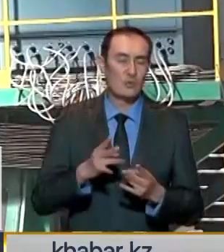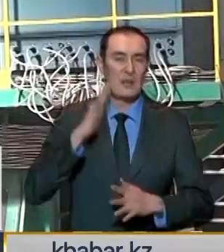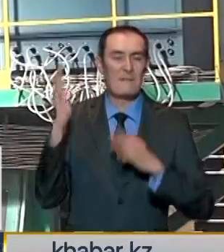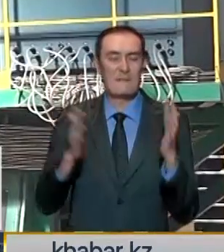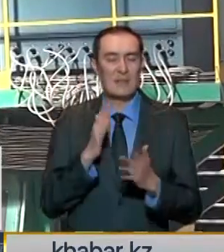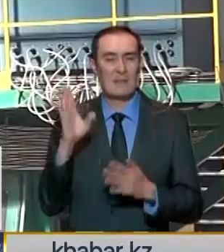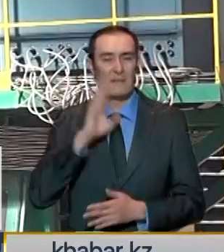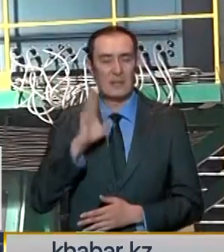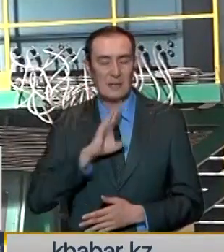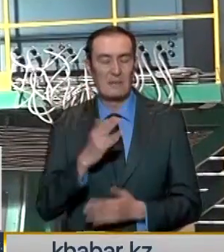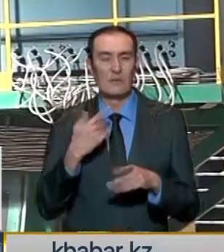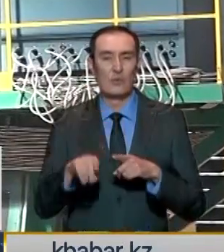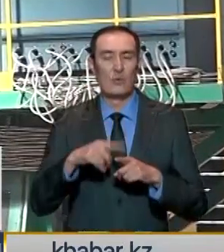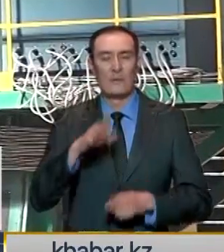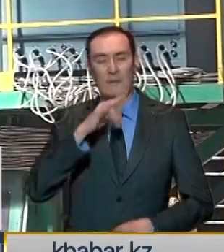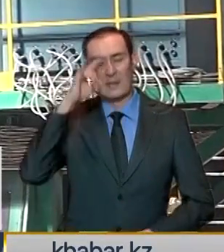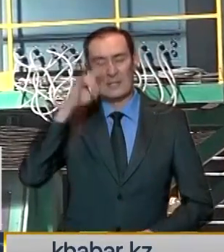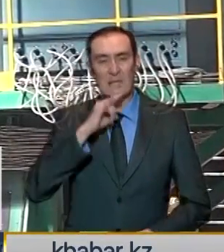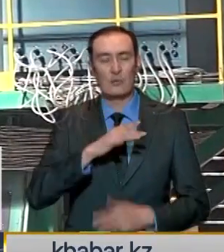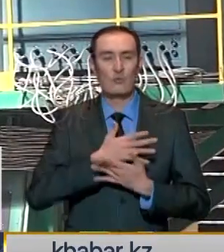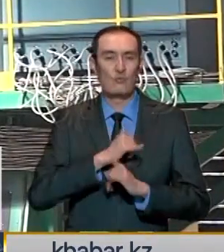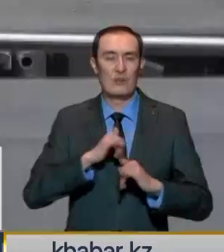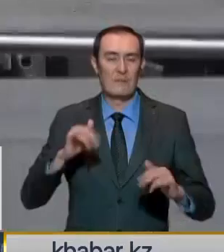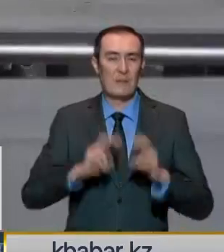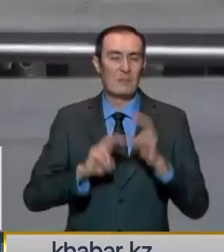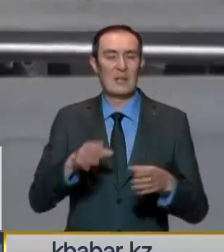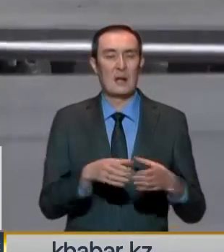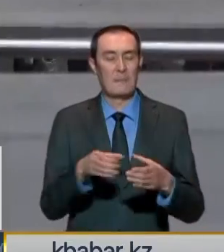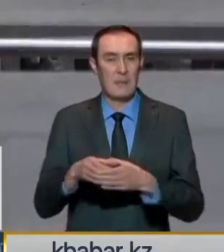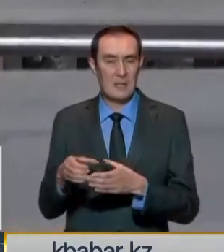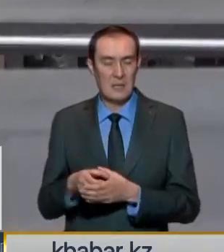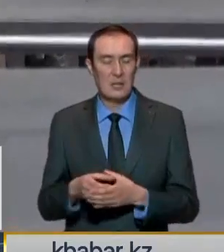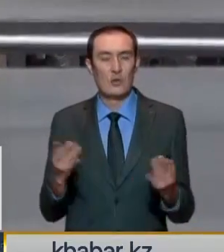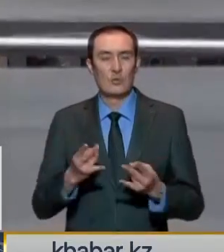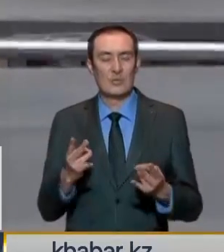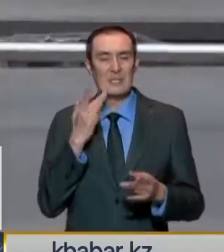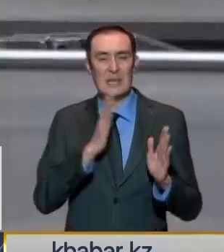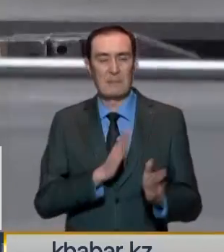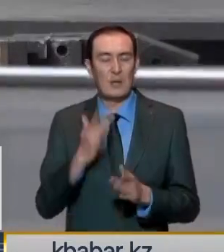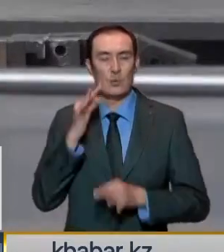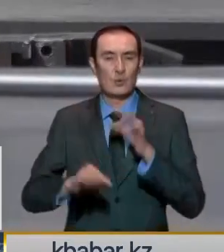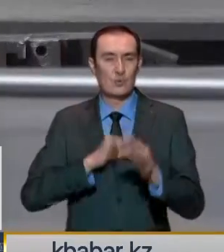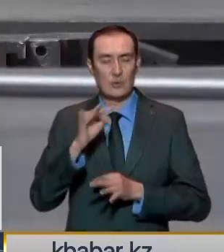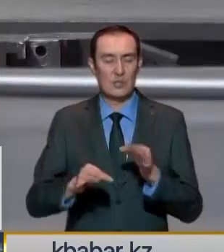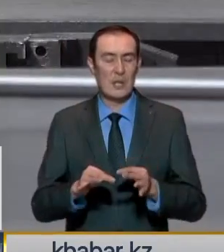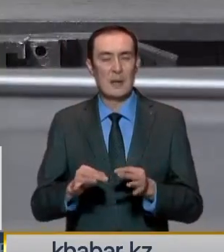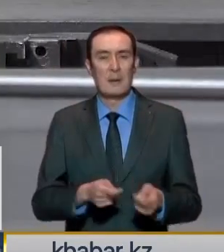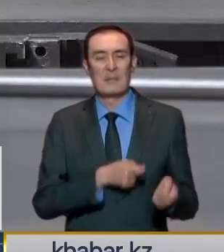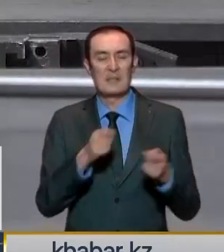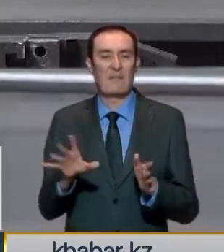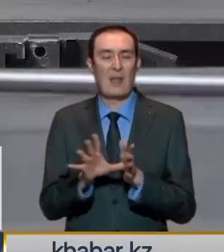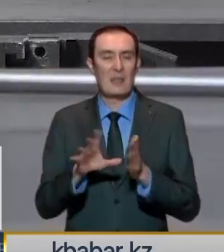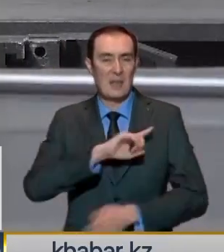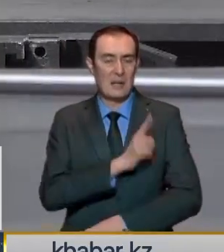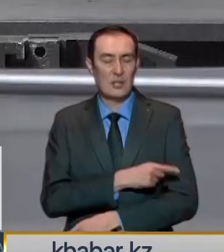и водоемов. В ближайшем будущем в Казахстане вырастет число промышленных предприятий. Им необходима стабильная круглосуточная поставка